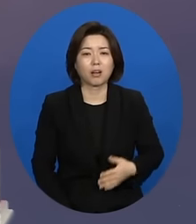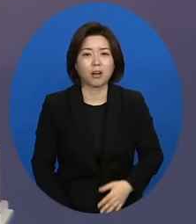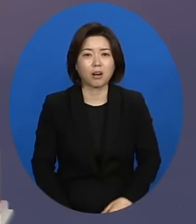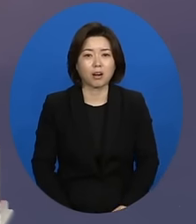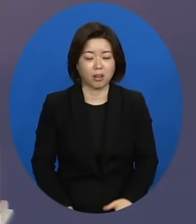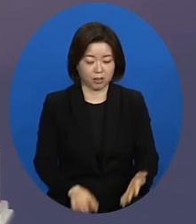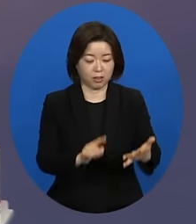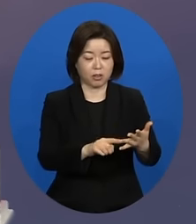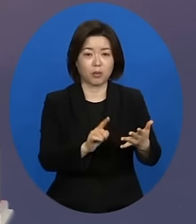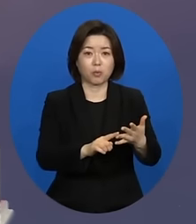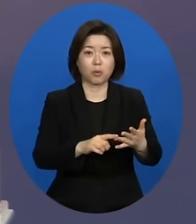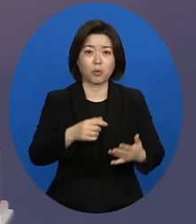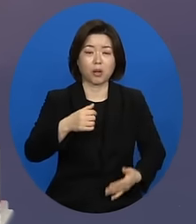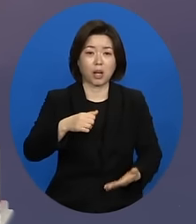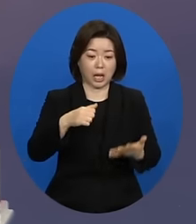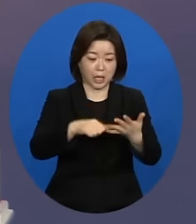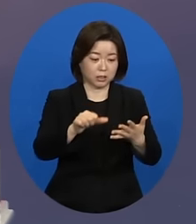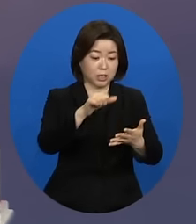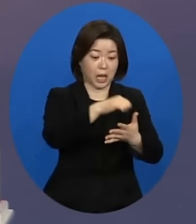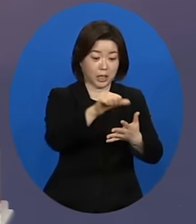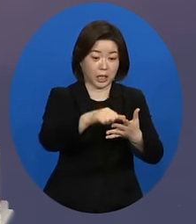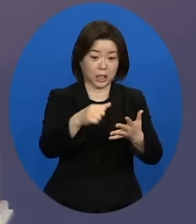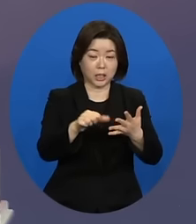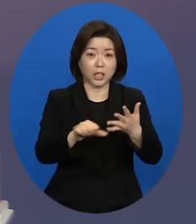이놈도 남자아이.